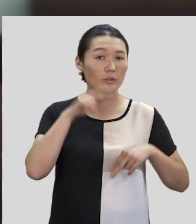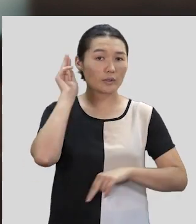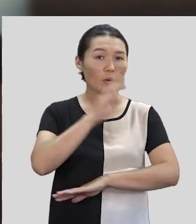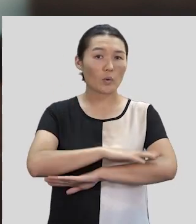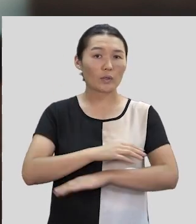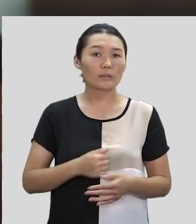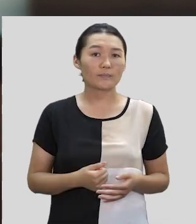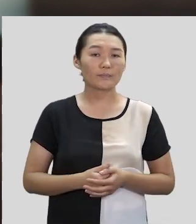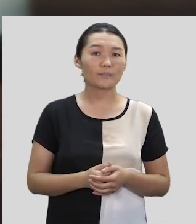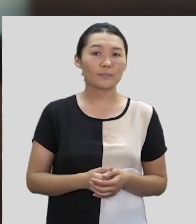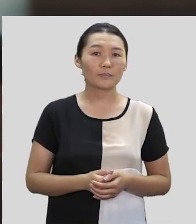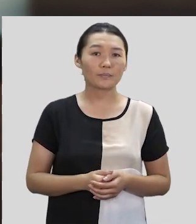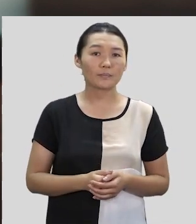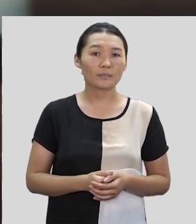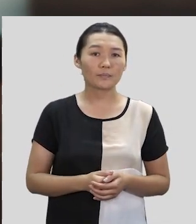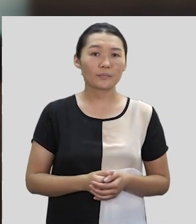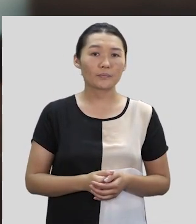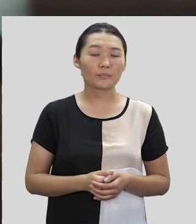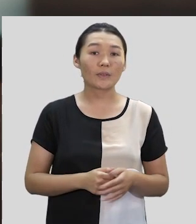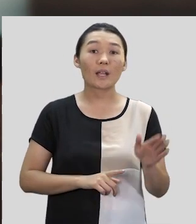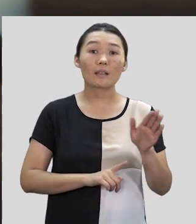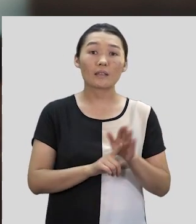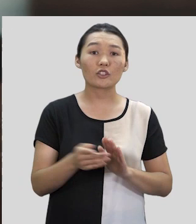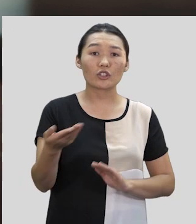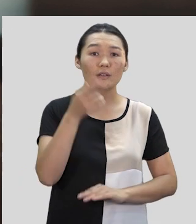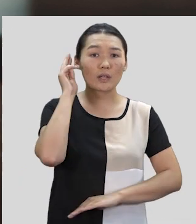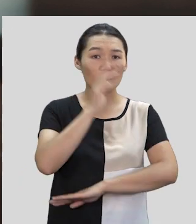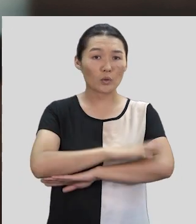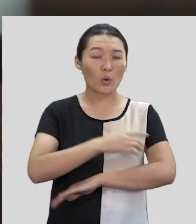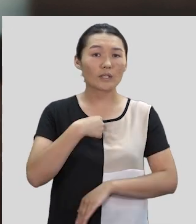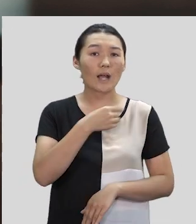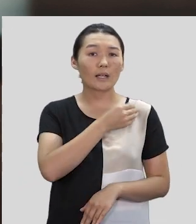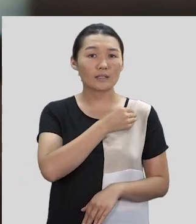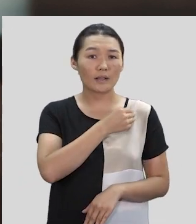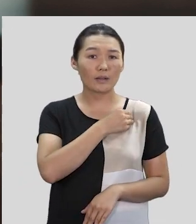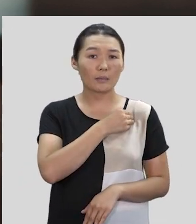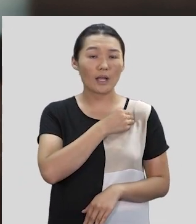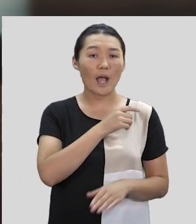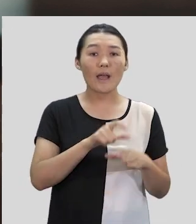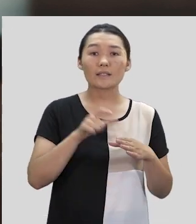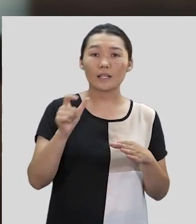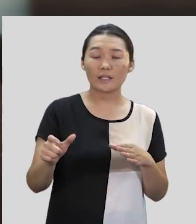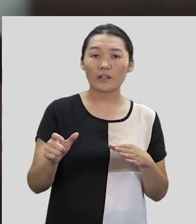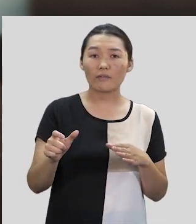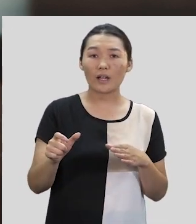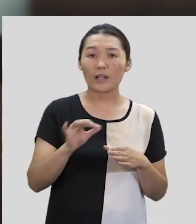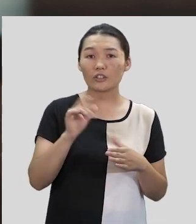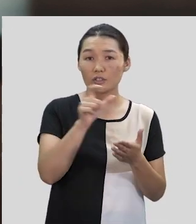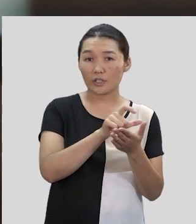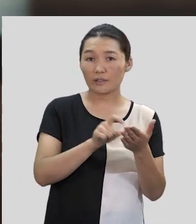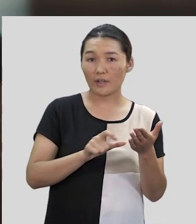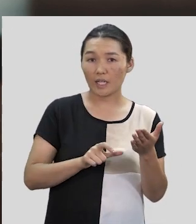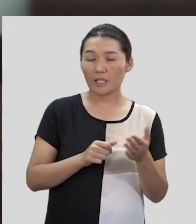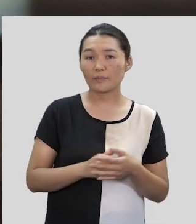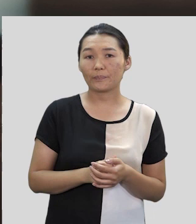а начать наш урок я хотела бы с отрывка из стихотворения